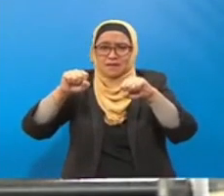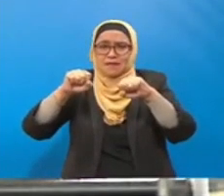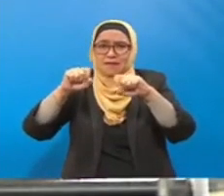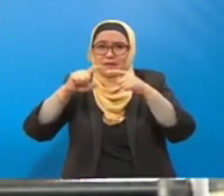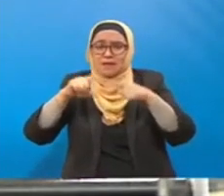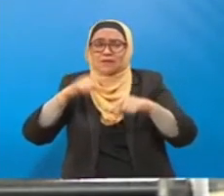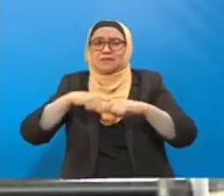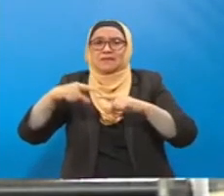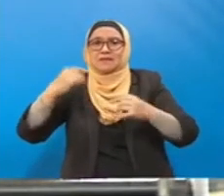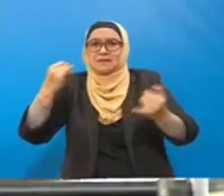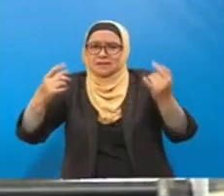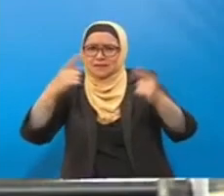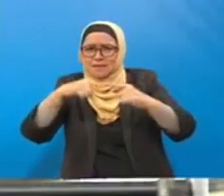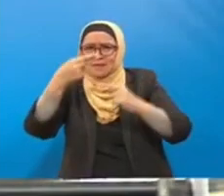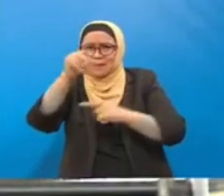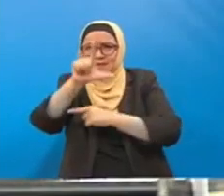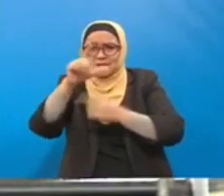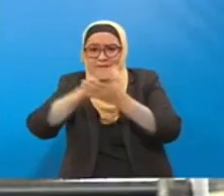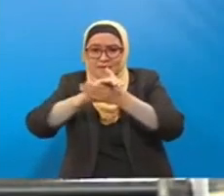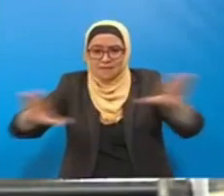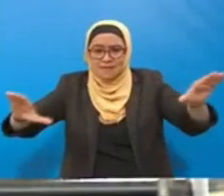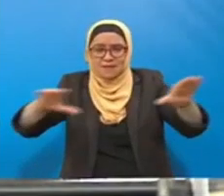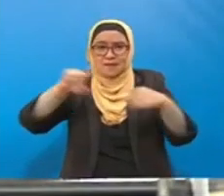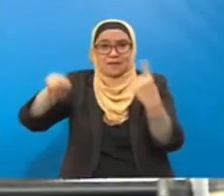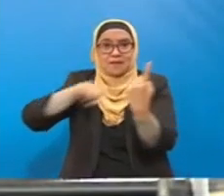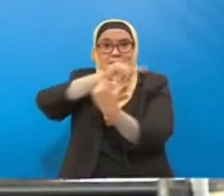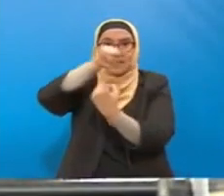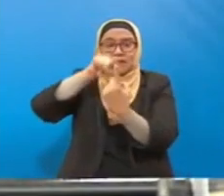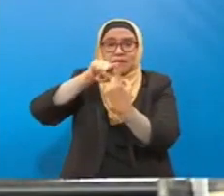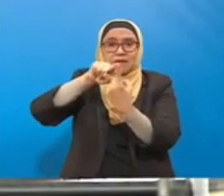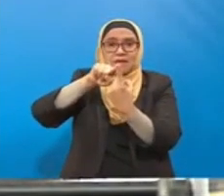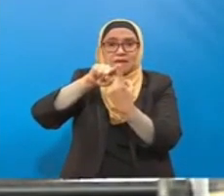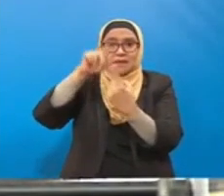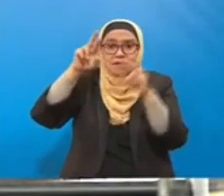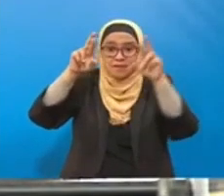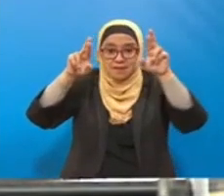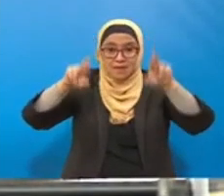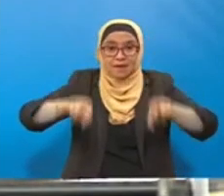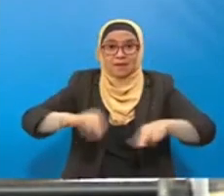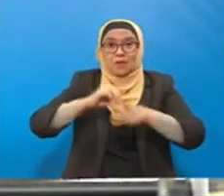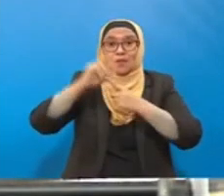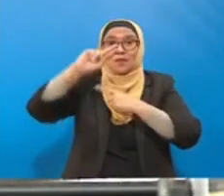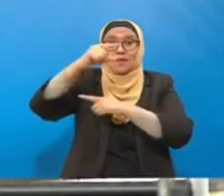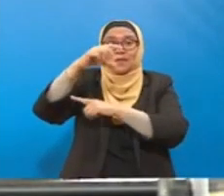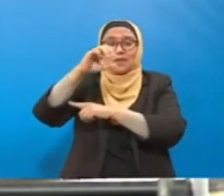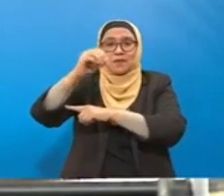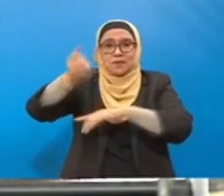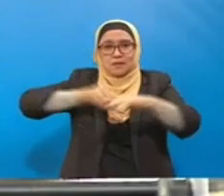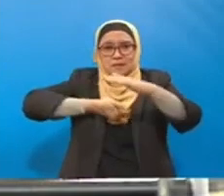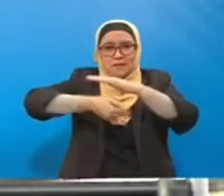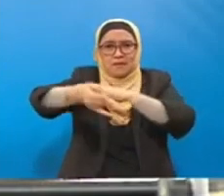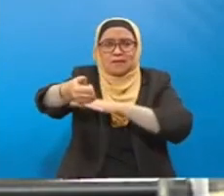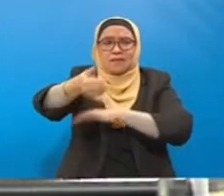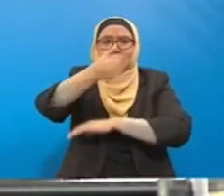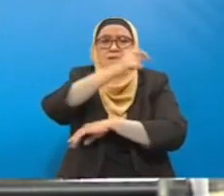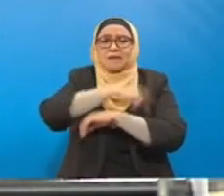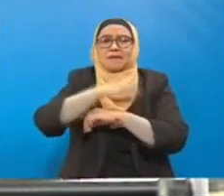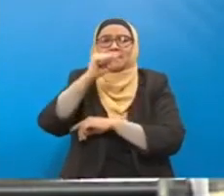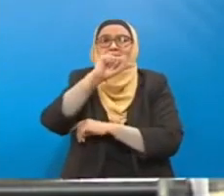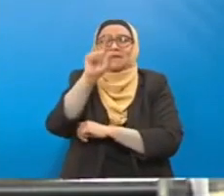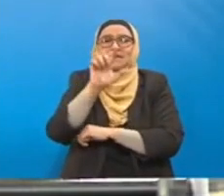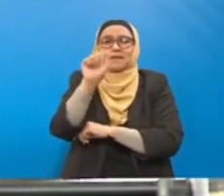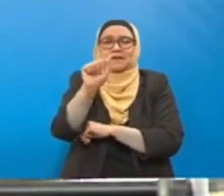dan sebagainya supaya apabila rakyat kita enjoy kitab dibenarkan masuk ke Palestin fotonya Israel itu mereka